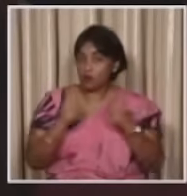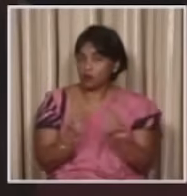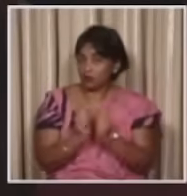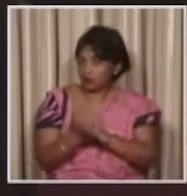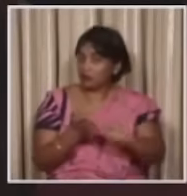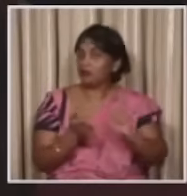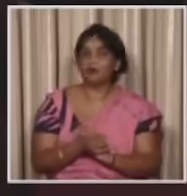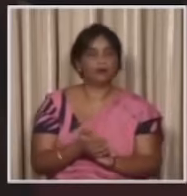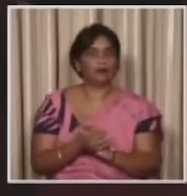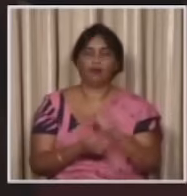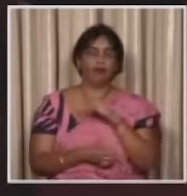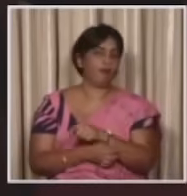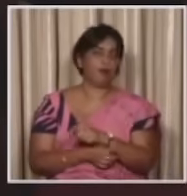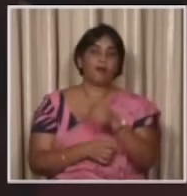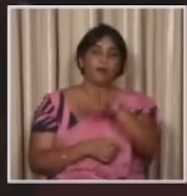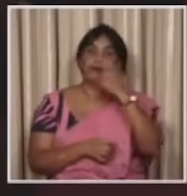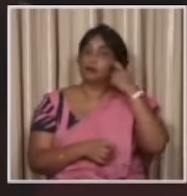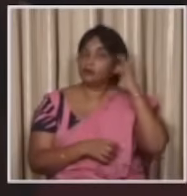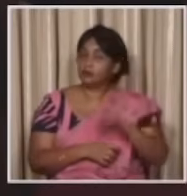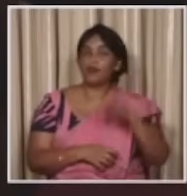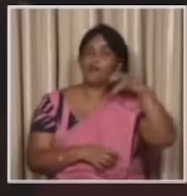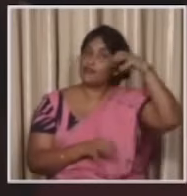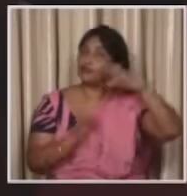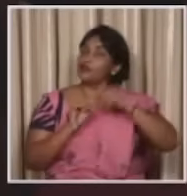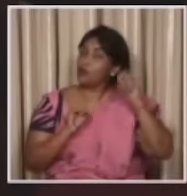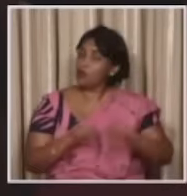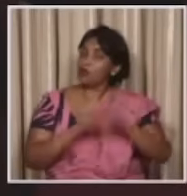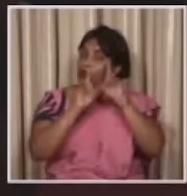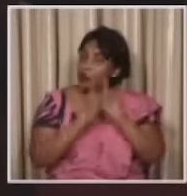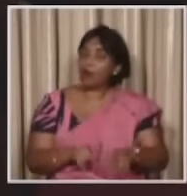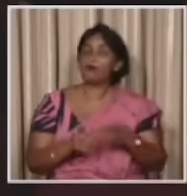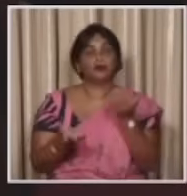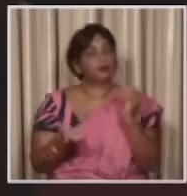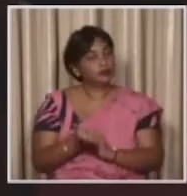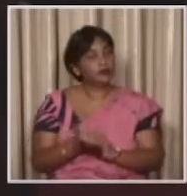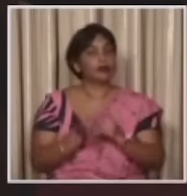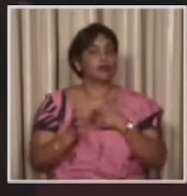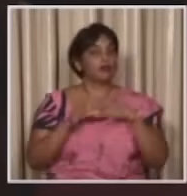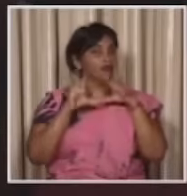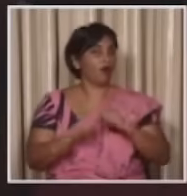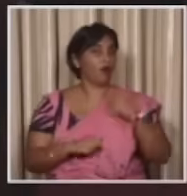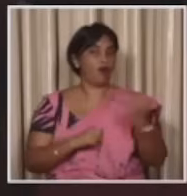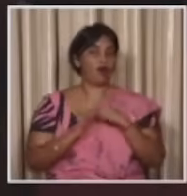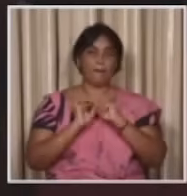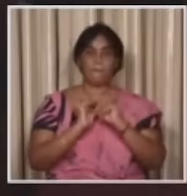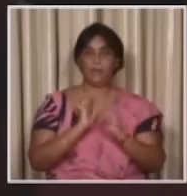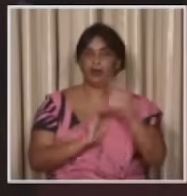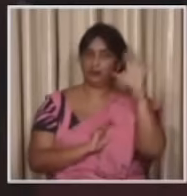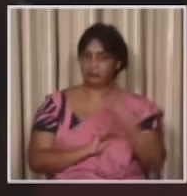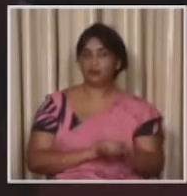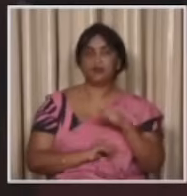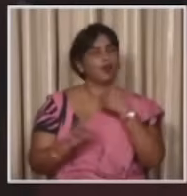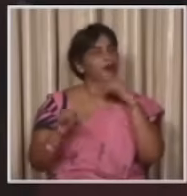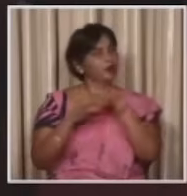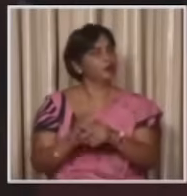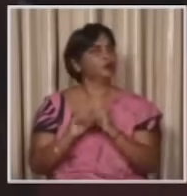කියලා. එහෙනම් ඒ කට්ටිය බලාපොරොත්තු වෙන්නේ මේ විදුලි බල මණ්ඩලයේ මේ තියෙන විදියටම තව ඒකාධිකාරයක් හැටියට අලුතෙන් පනතක් ගේන. මේ ඇතුලේ